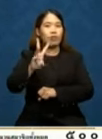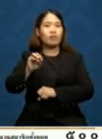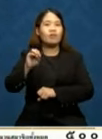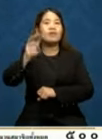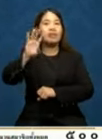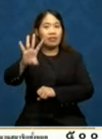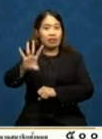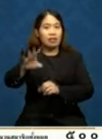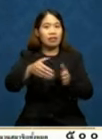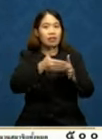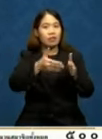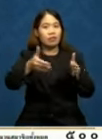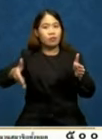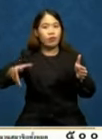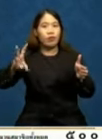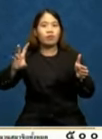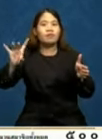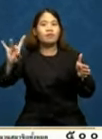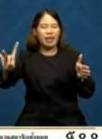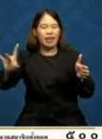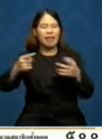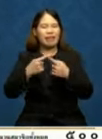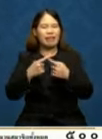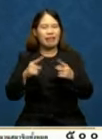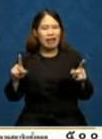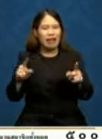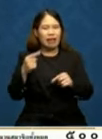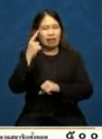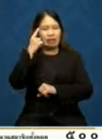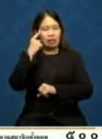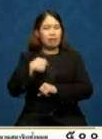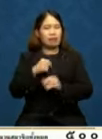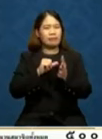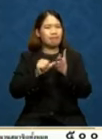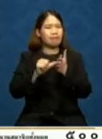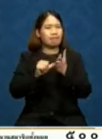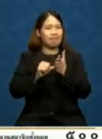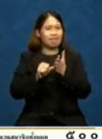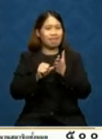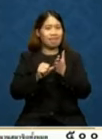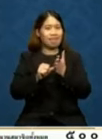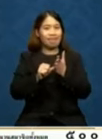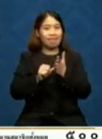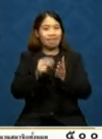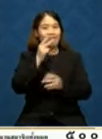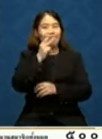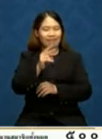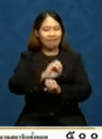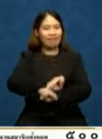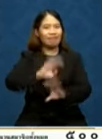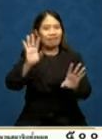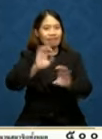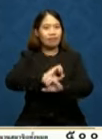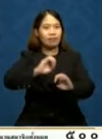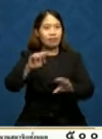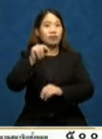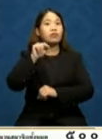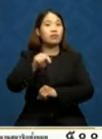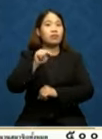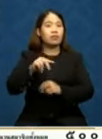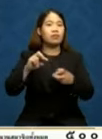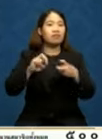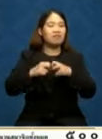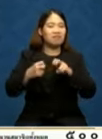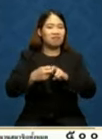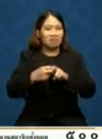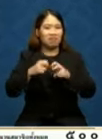นถึง2568แต่ก็ยังไม่มีการแก้ไขเป็นสิ่งที่เห็นได้ชัดเลยค่ะนี่คือความรุนแร